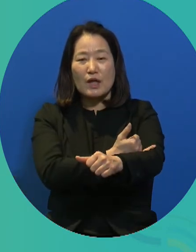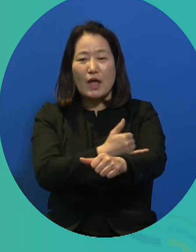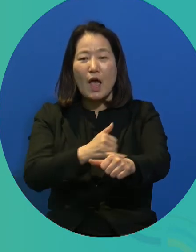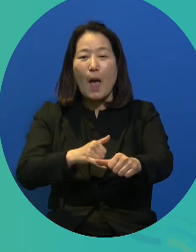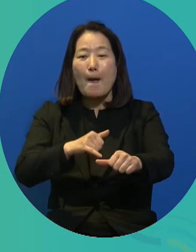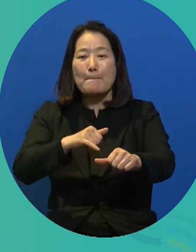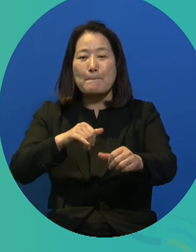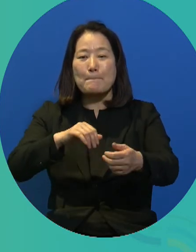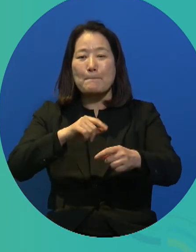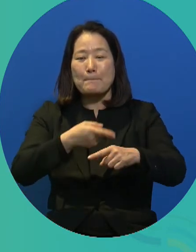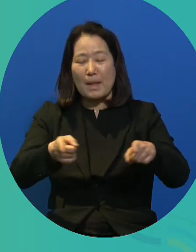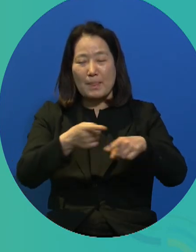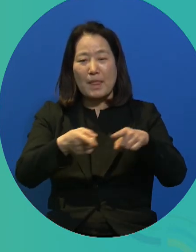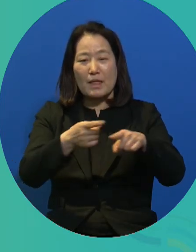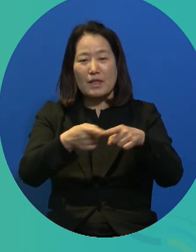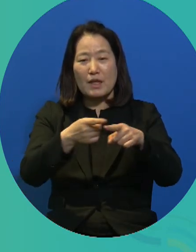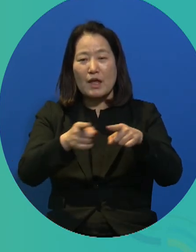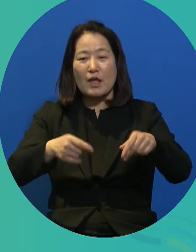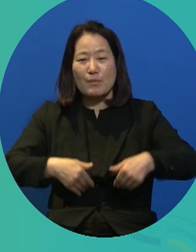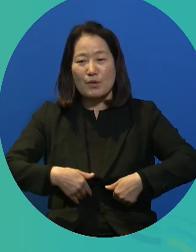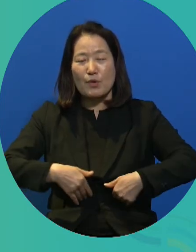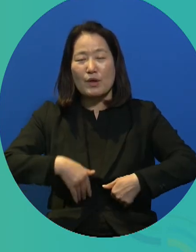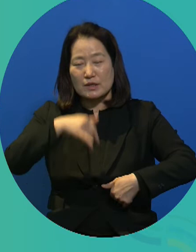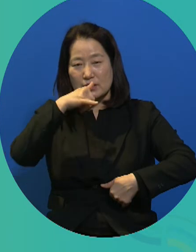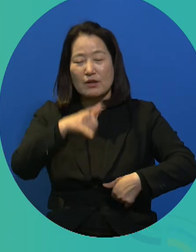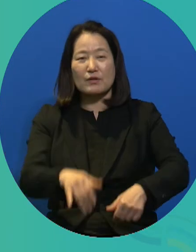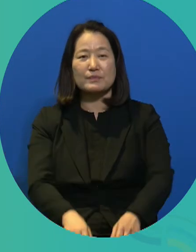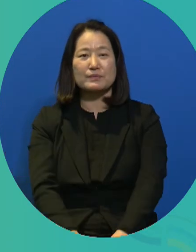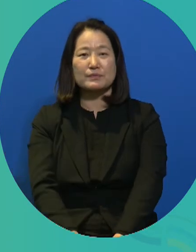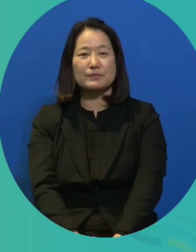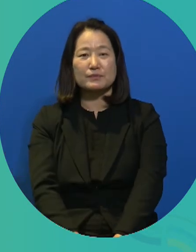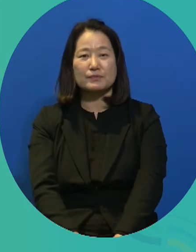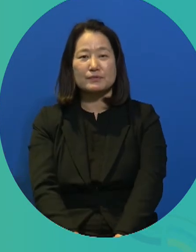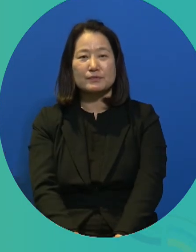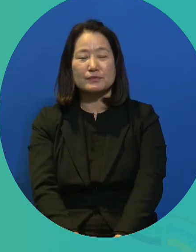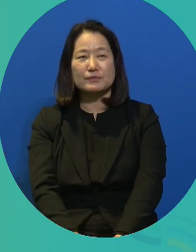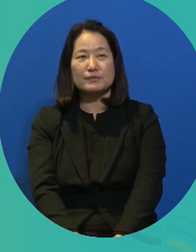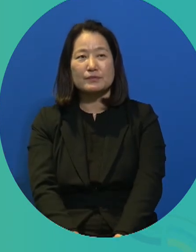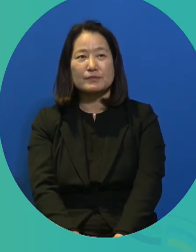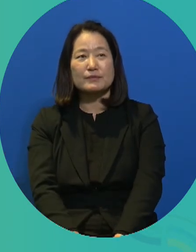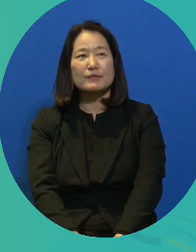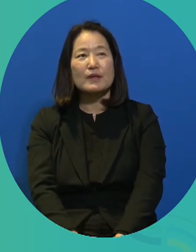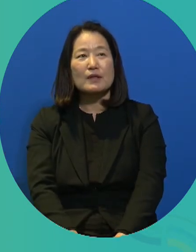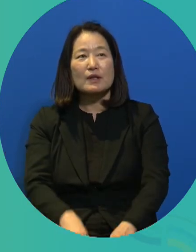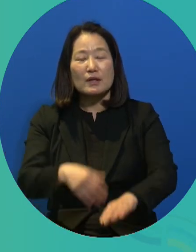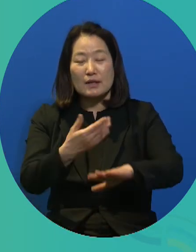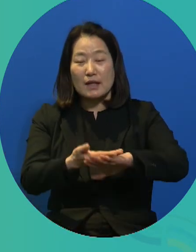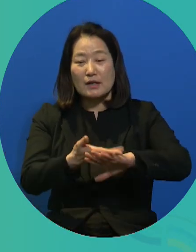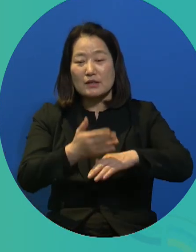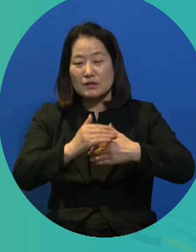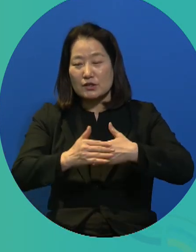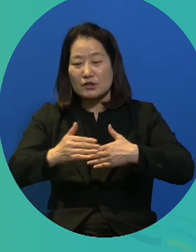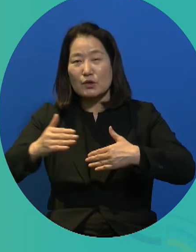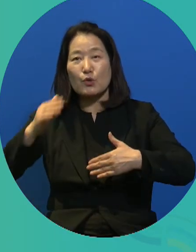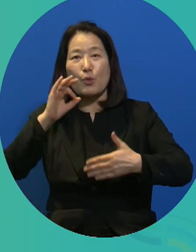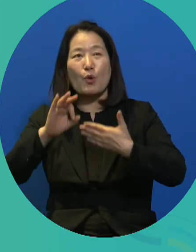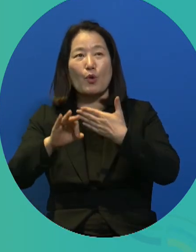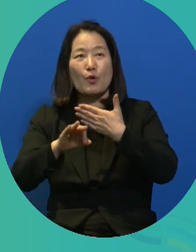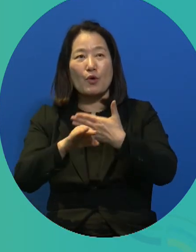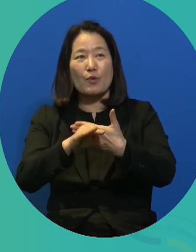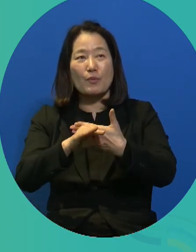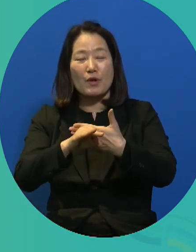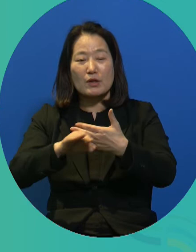됨에도 불구하고 그런 판단을 받기 어려운 상황입니다. 행정심판제도나 다른 절차들 역시 사실 이 절차를